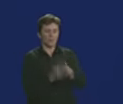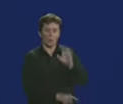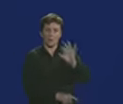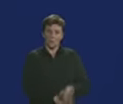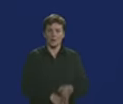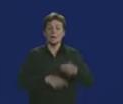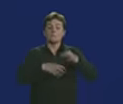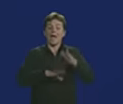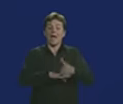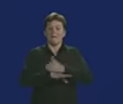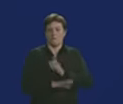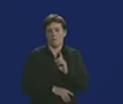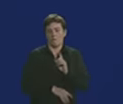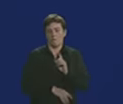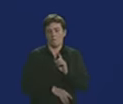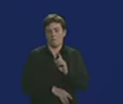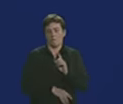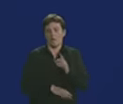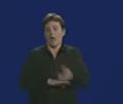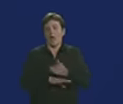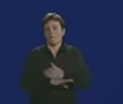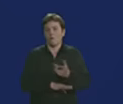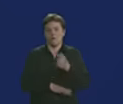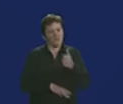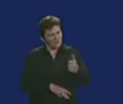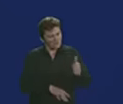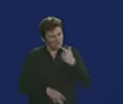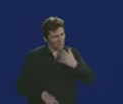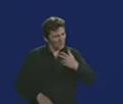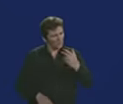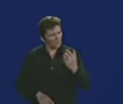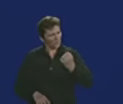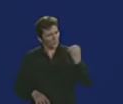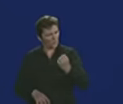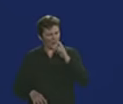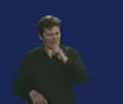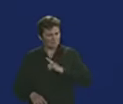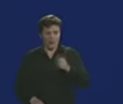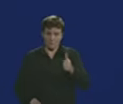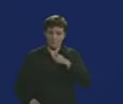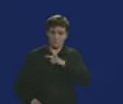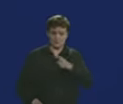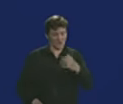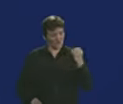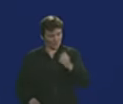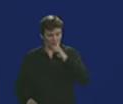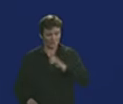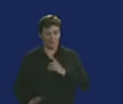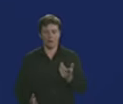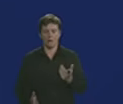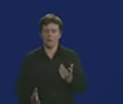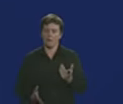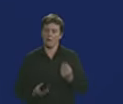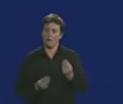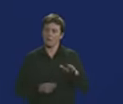toute enquête, la mise en examen pour homicide volontaire d'un policier de la République, je comprends l'émotion